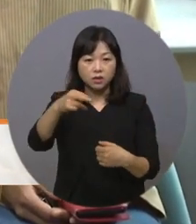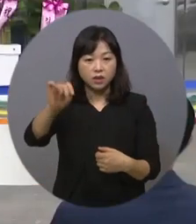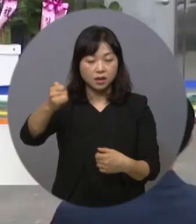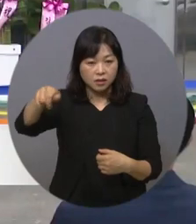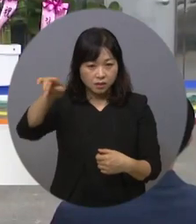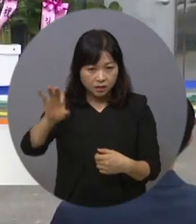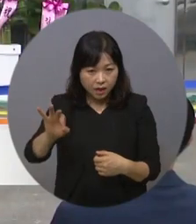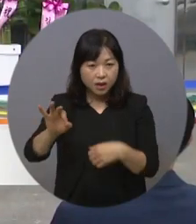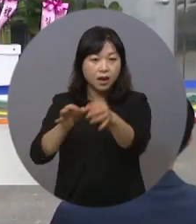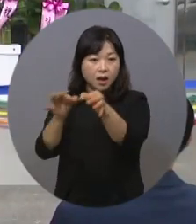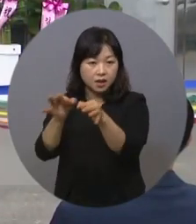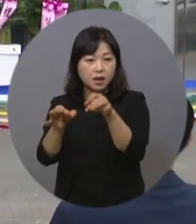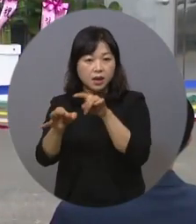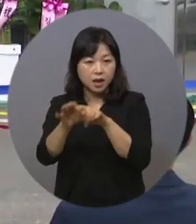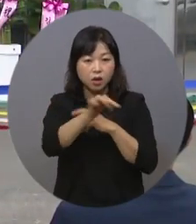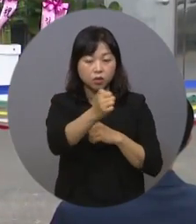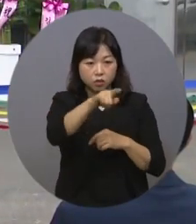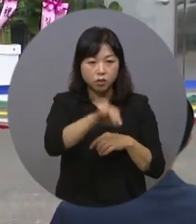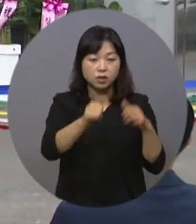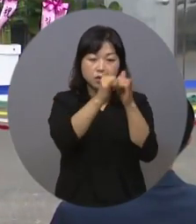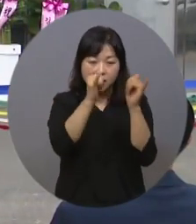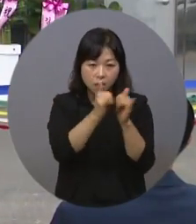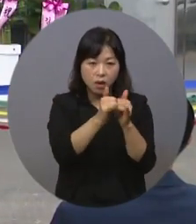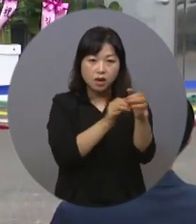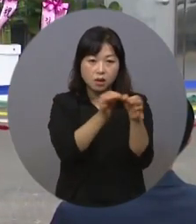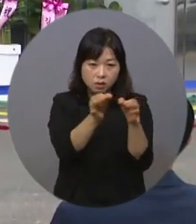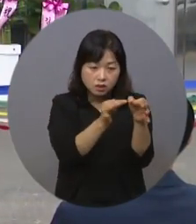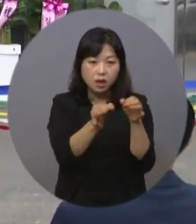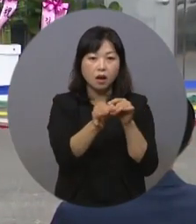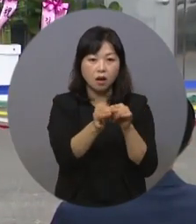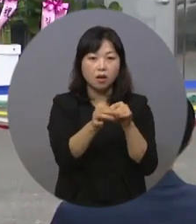사회적 경제기업 성장의 발판이 되길 바란다고 말했습니다.